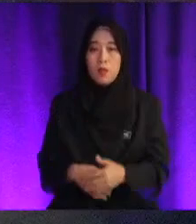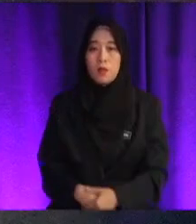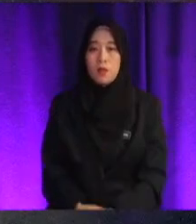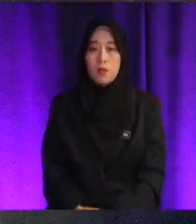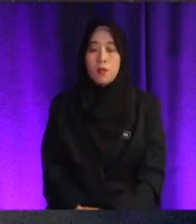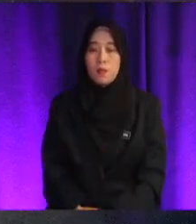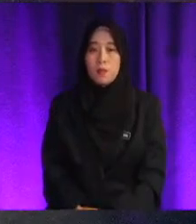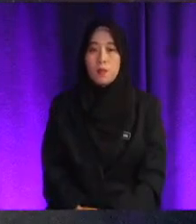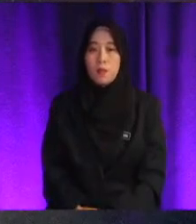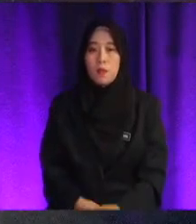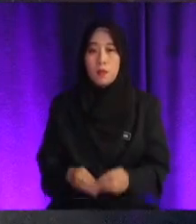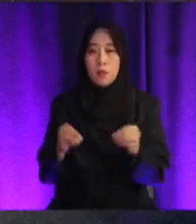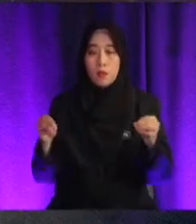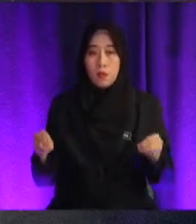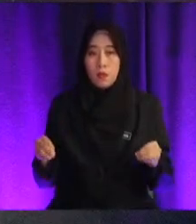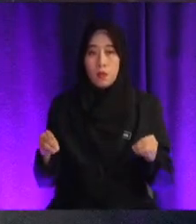Inilah dia meja uji kaji